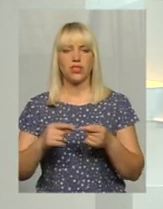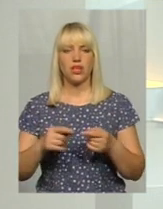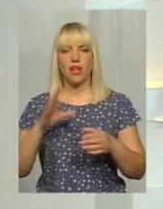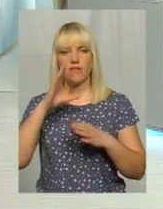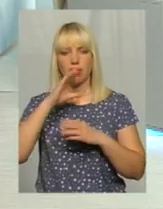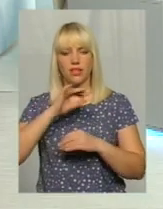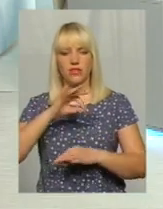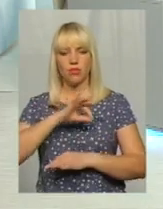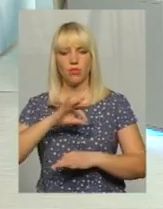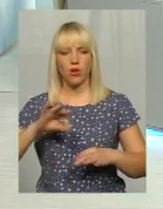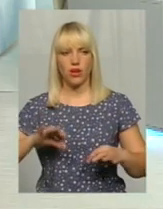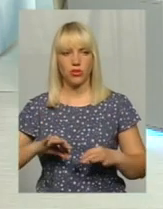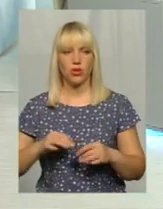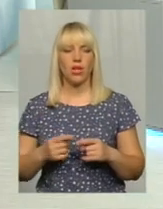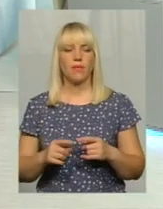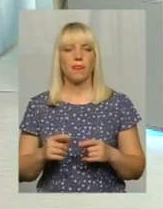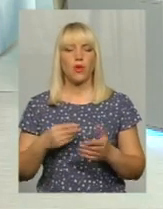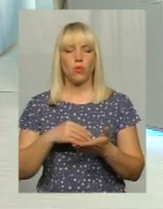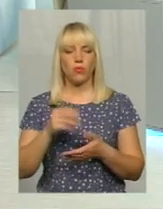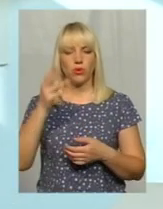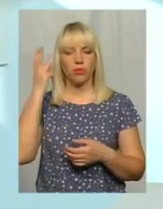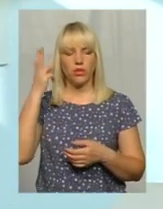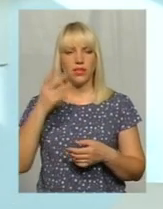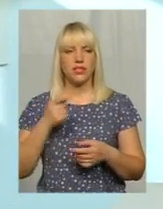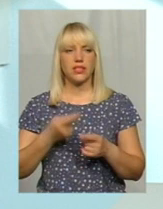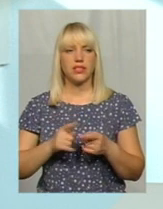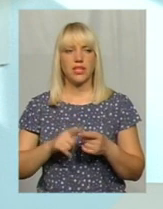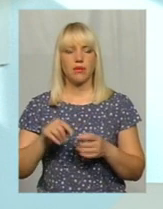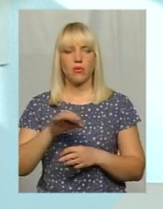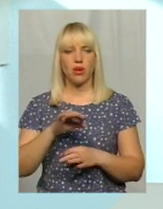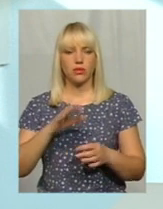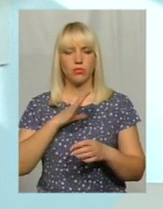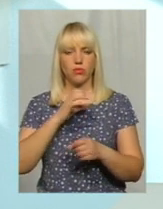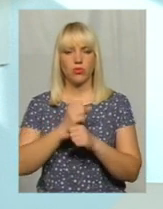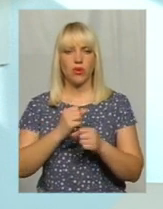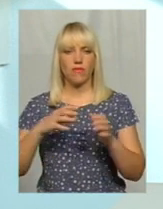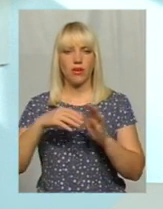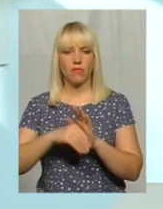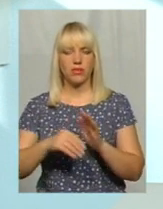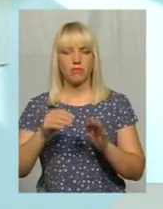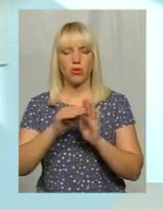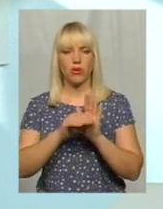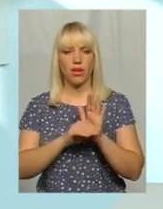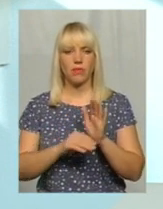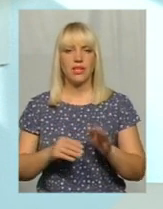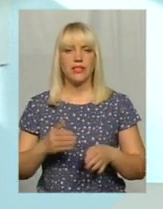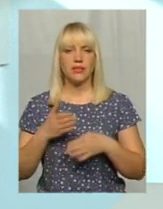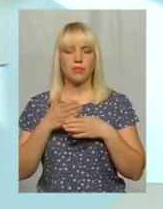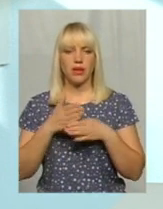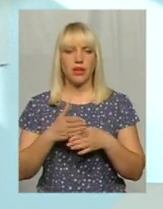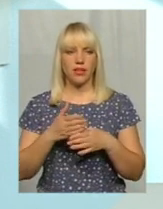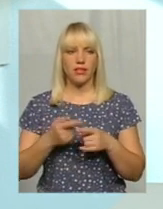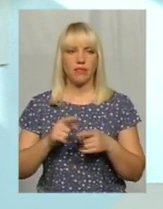проєкту «Купуй Хмельницьке»? Взагалі, цей проєкт був розроблений в рамках програми сприяння та розвитку підприємництва міста